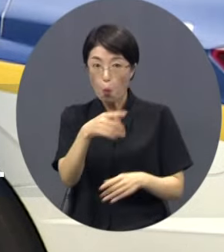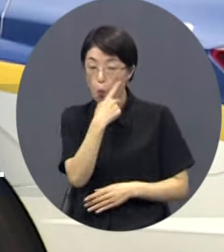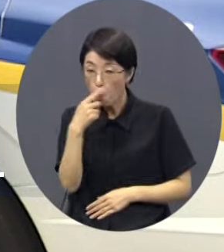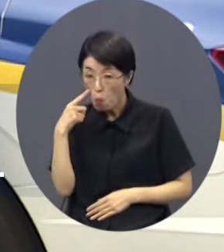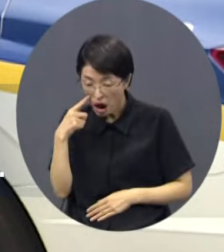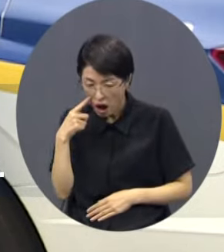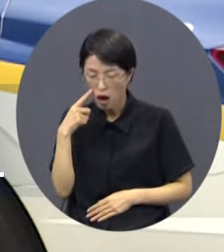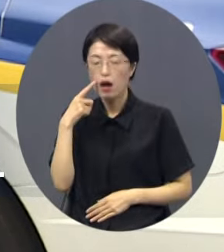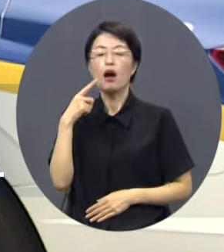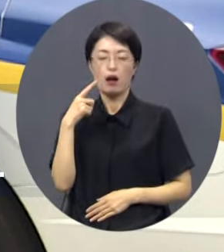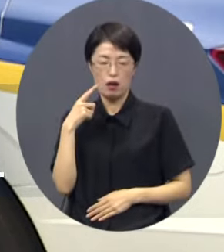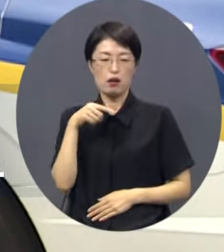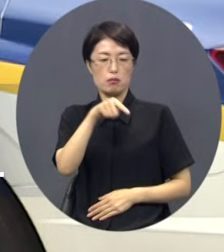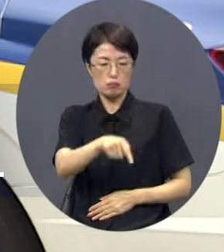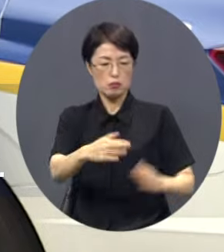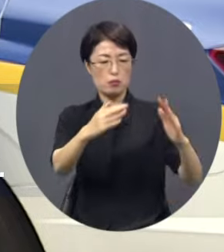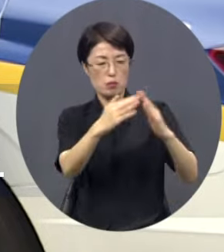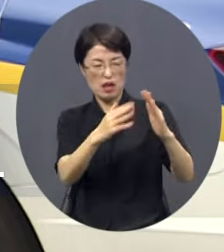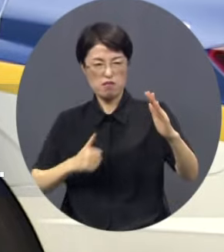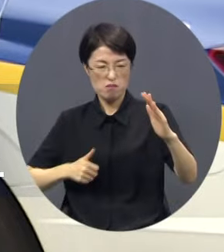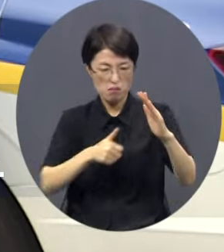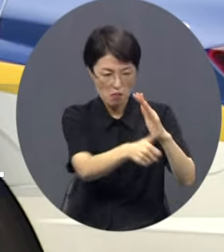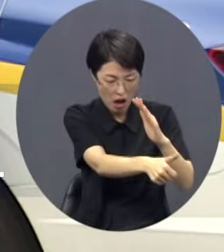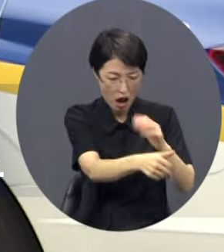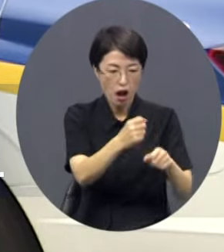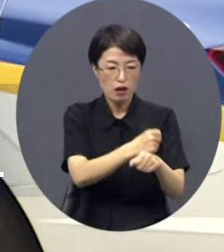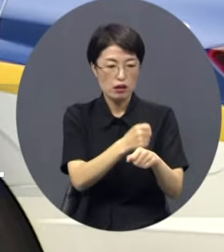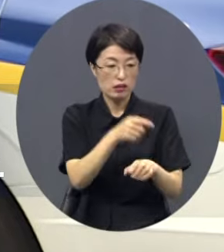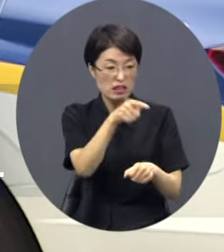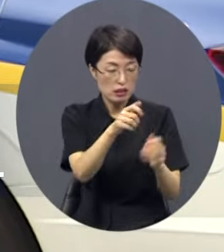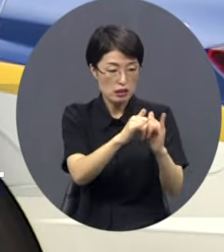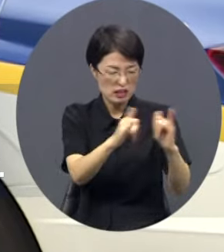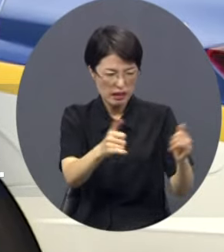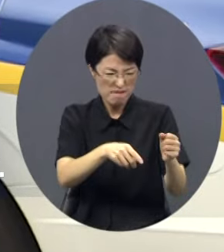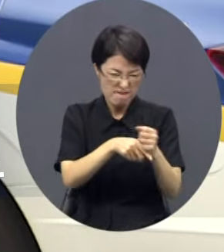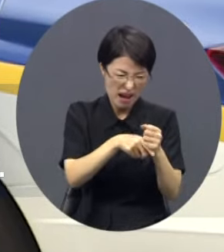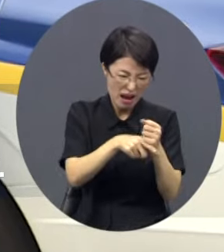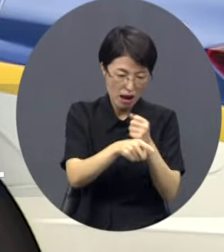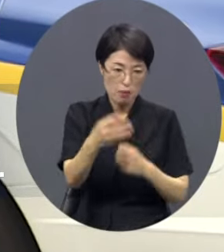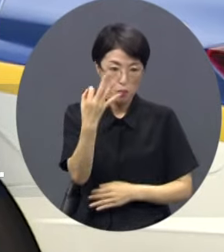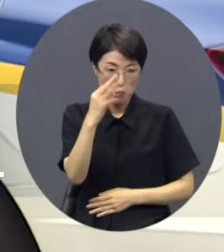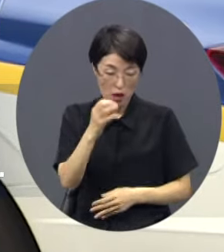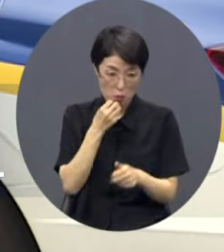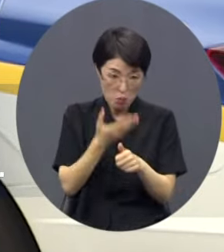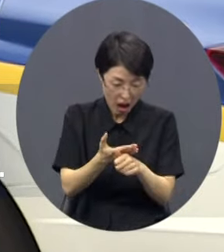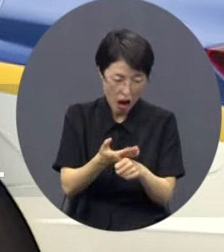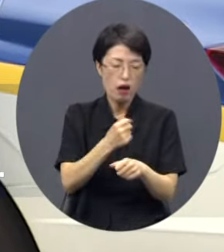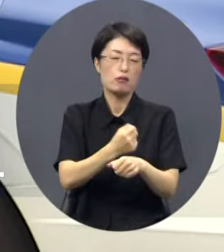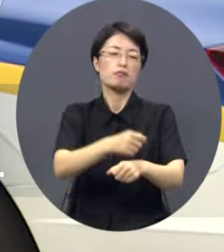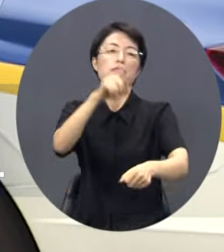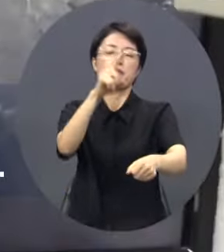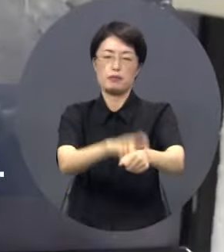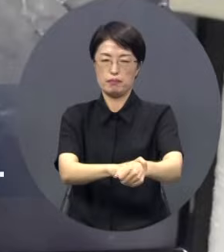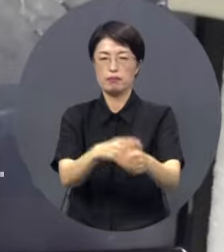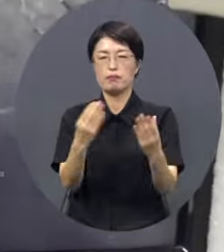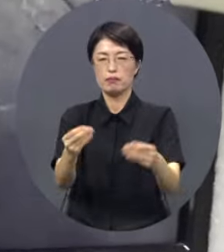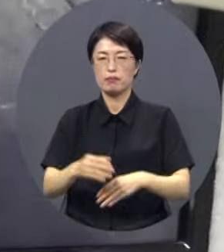그 주거지에 진입한 다음에 용의자 상대로 추궁해서 시임받고 바로 현장에서 체포하게 된 그런